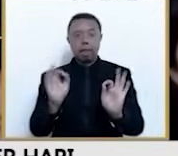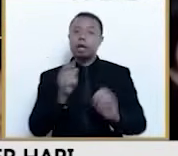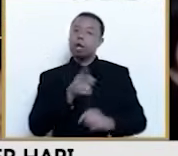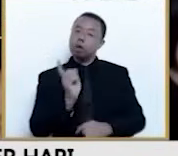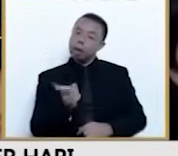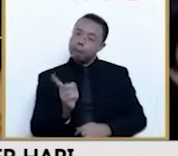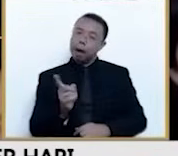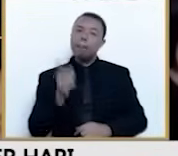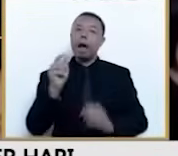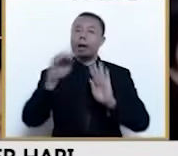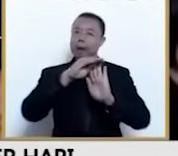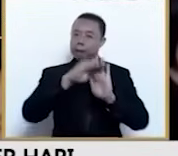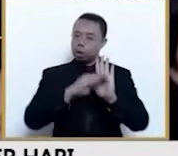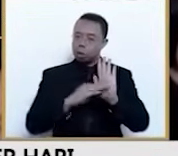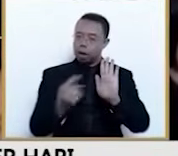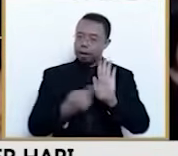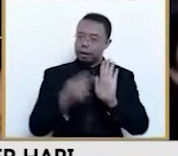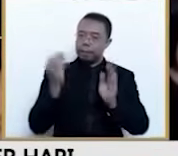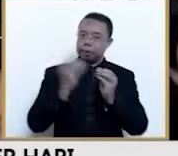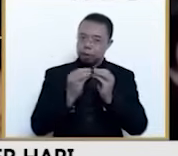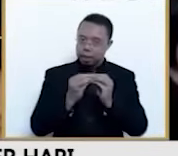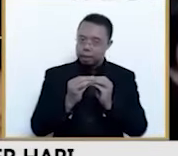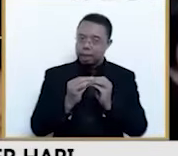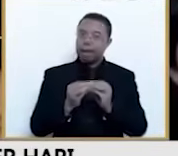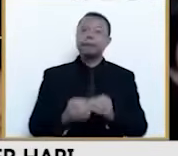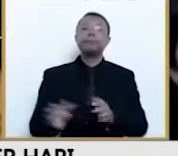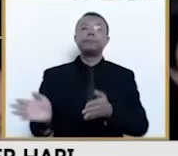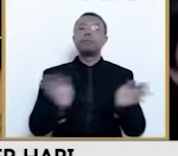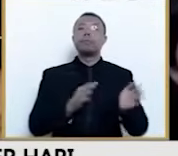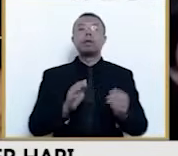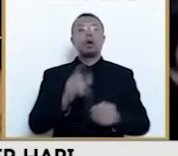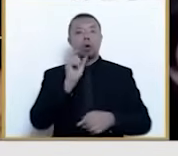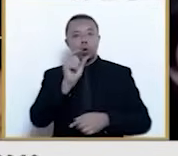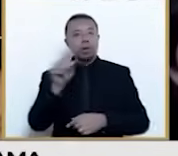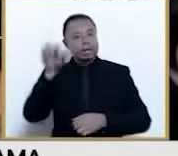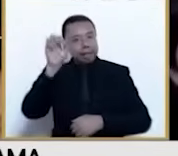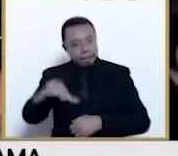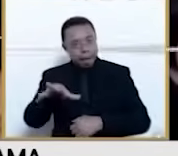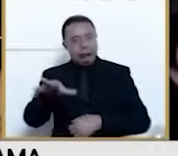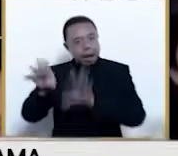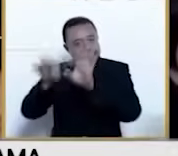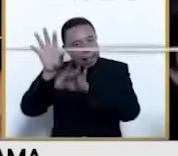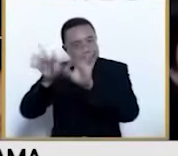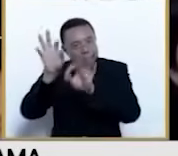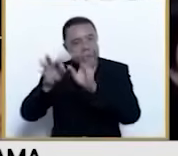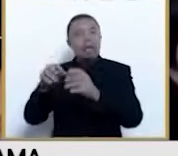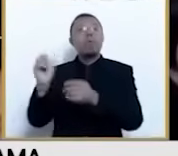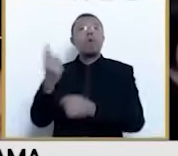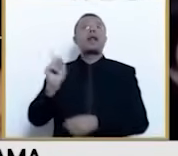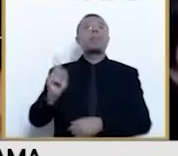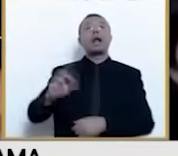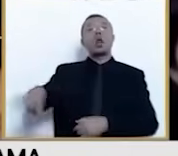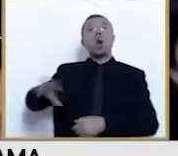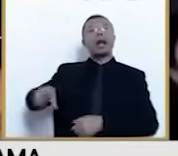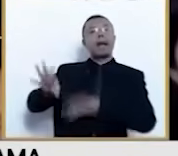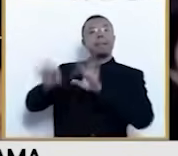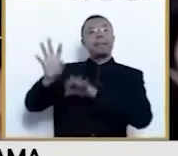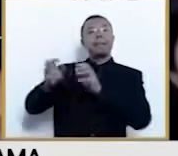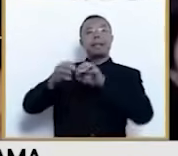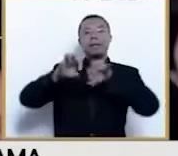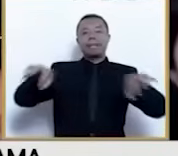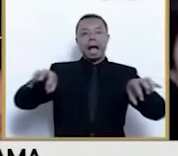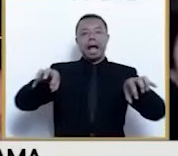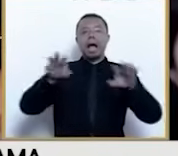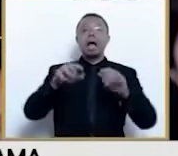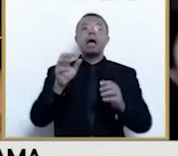Karena itulah keluarlah peraturan ini. Kemudian pemilihan hulu sampah itu harus berangkat dari rumah tangga. Masalah